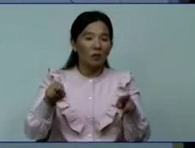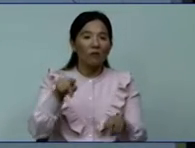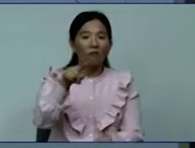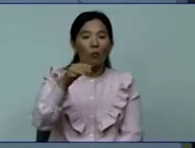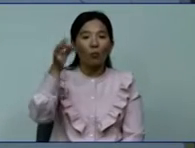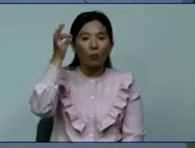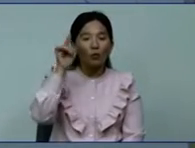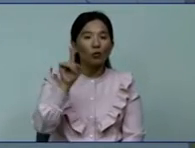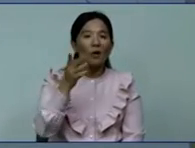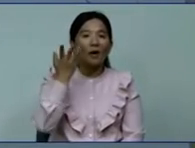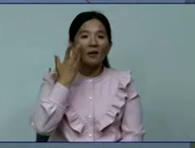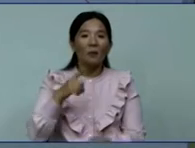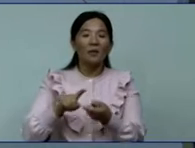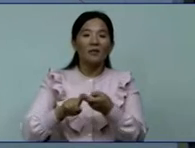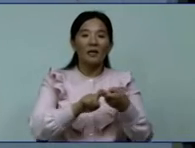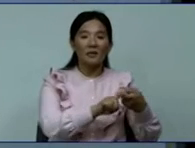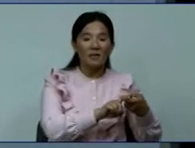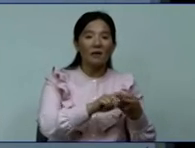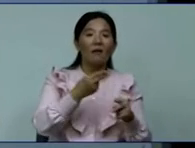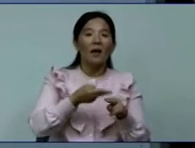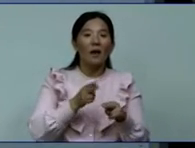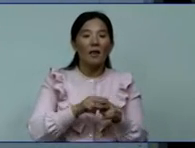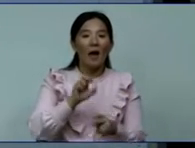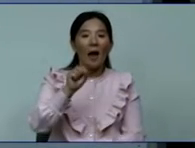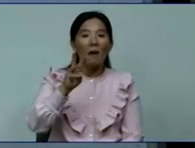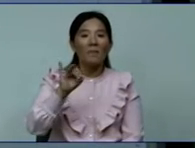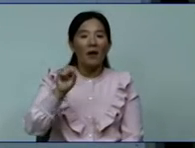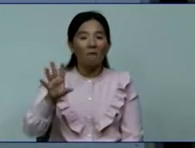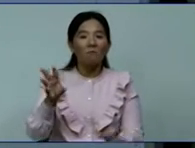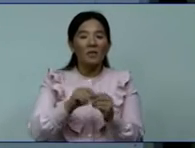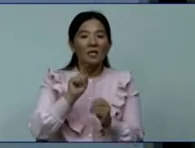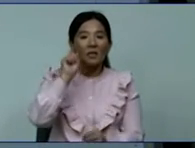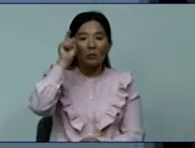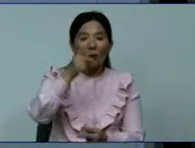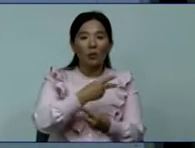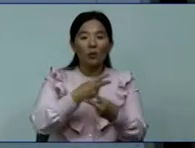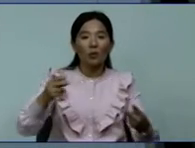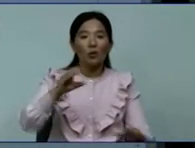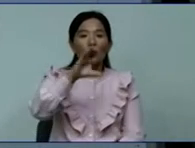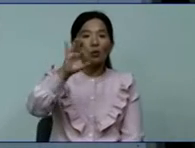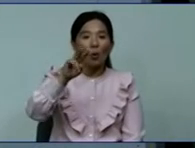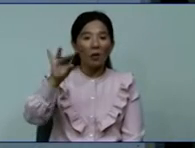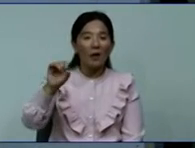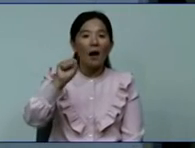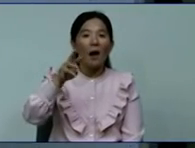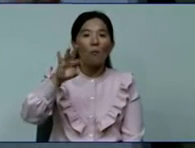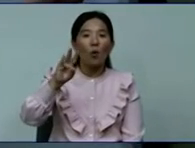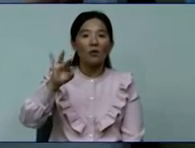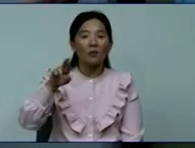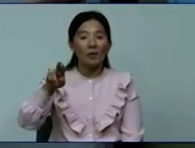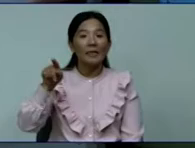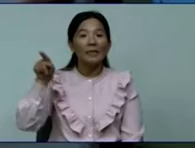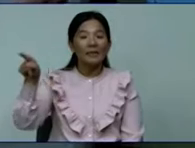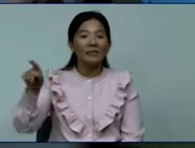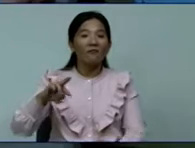помните, что при взаимодействии аммиака с кислотами у нас получаются соли аммония. То есть уже здесь